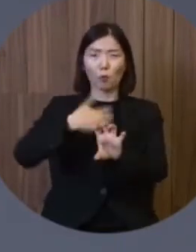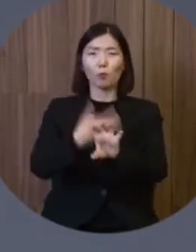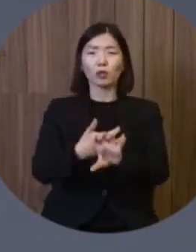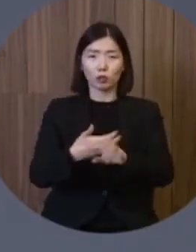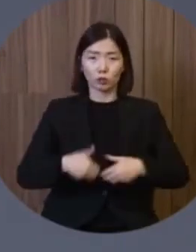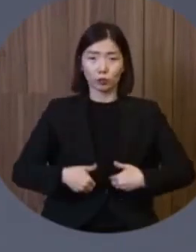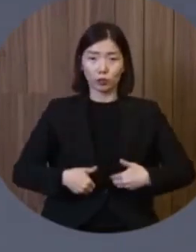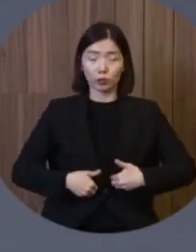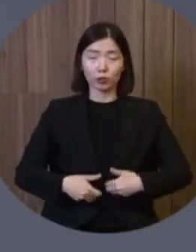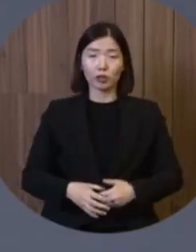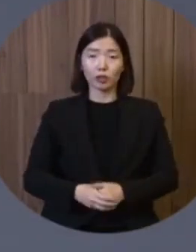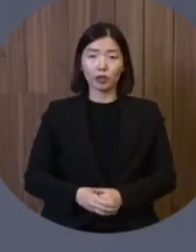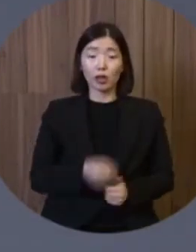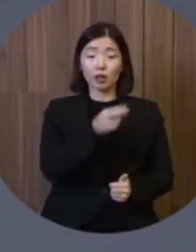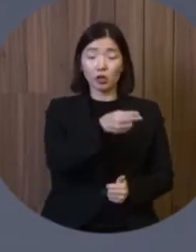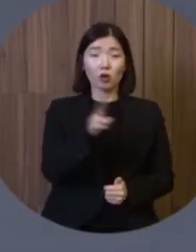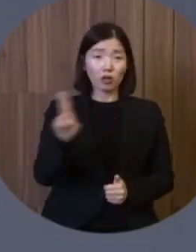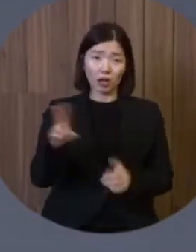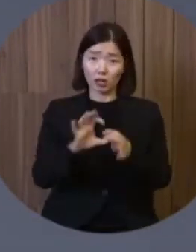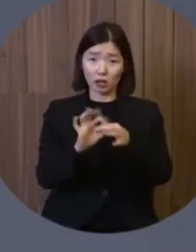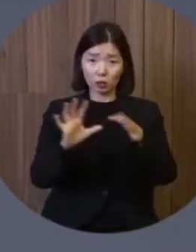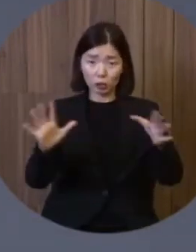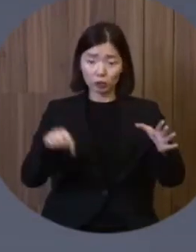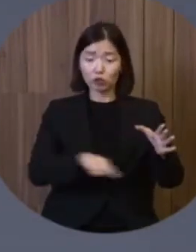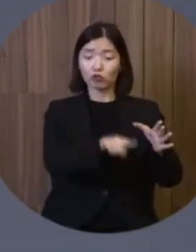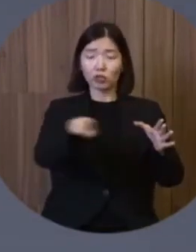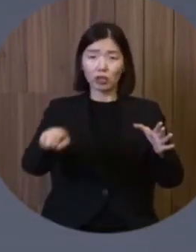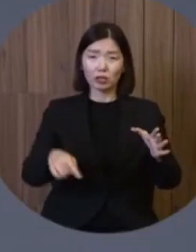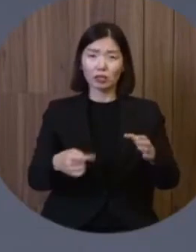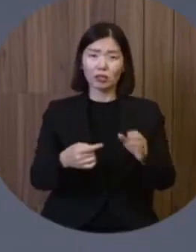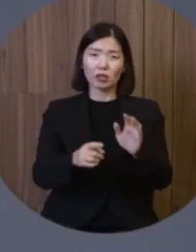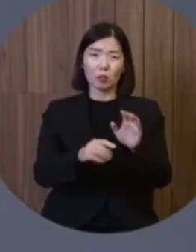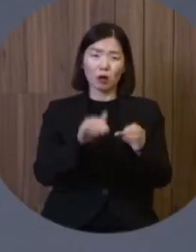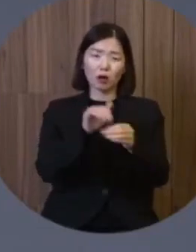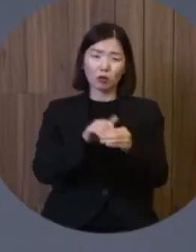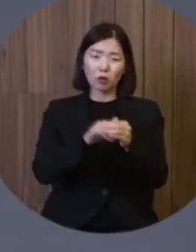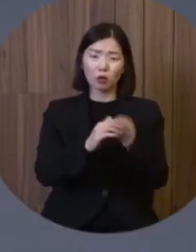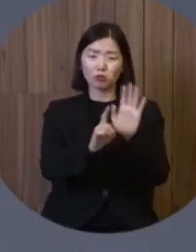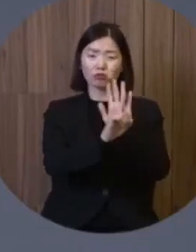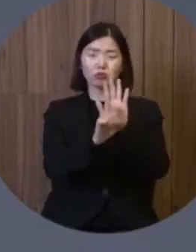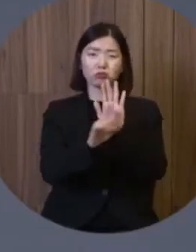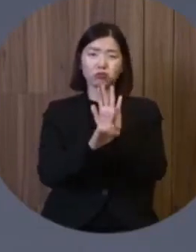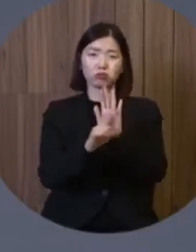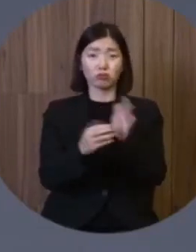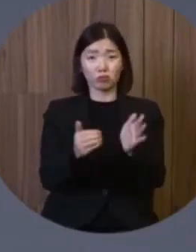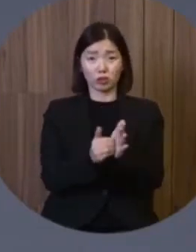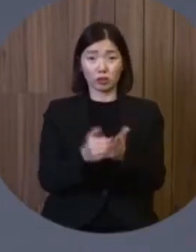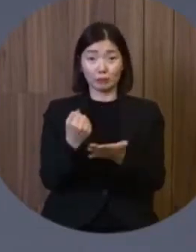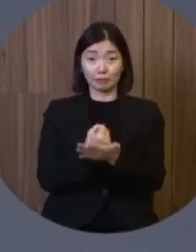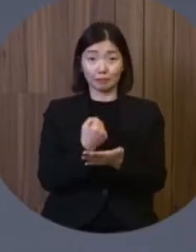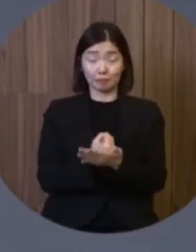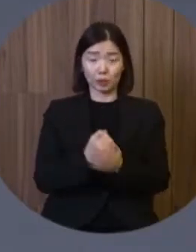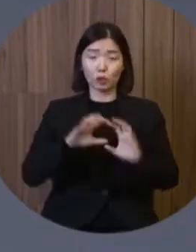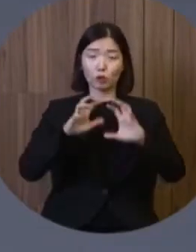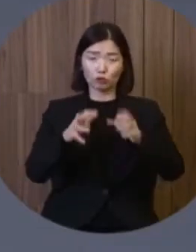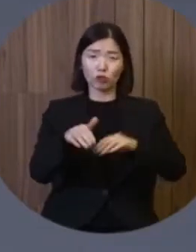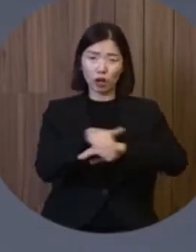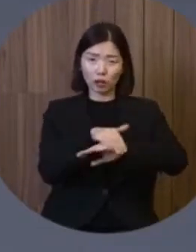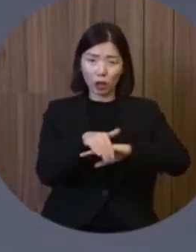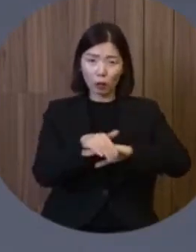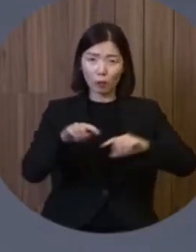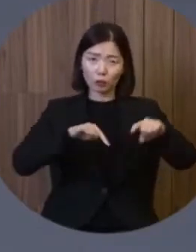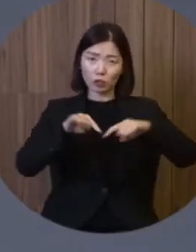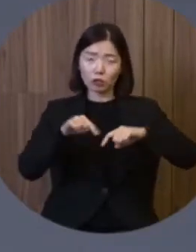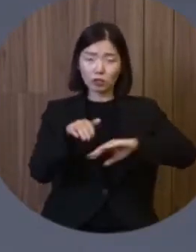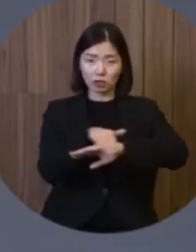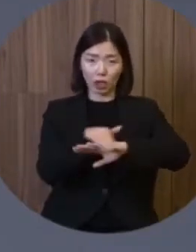합니다. 여야 할 것 없이 우리 정당은 선거용 정당에 머물고 있습니다. 국가 전략, 국정